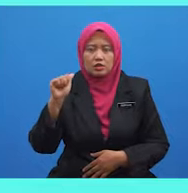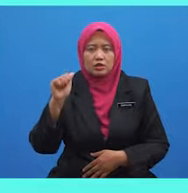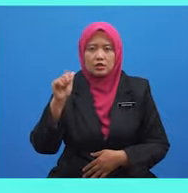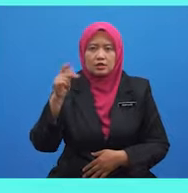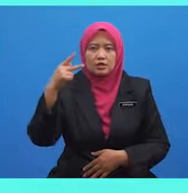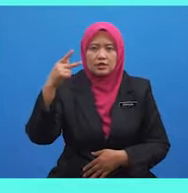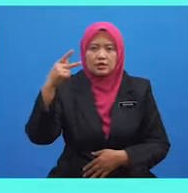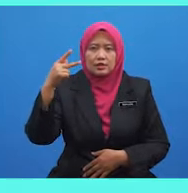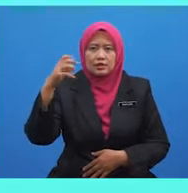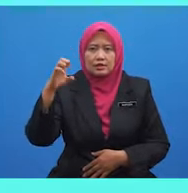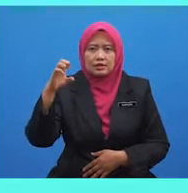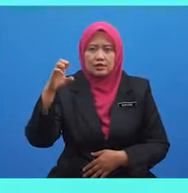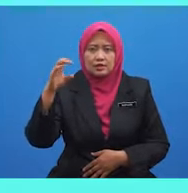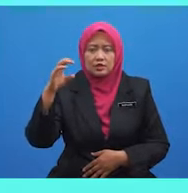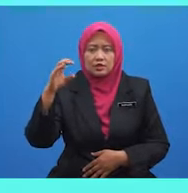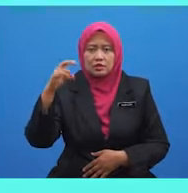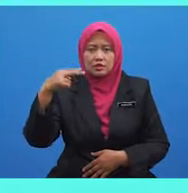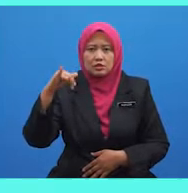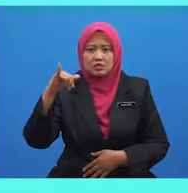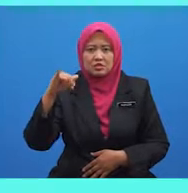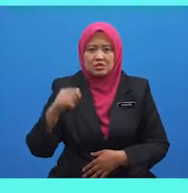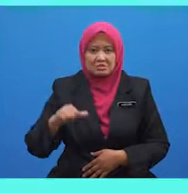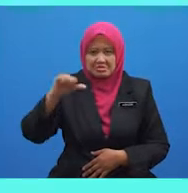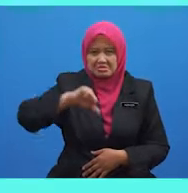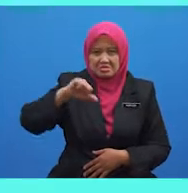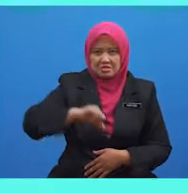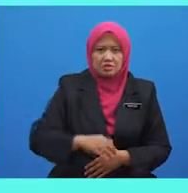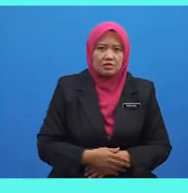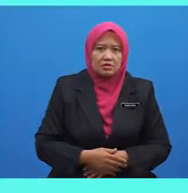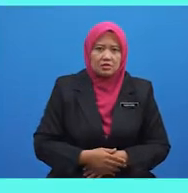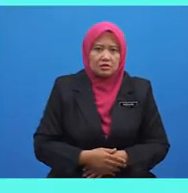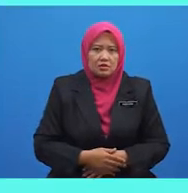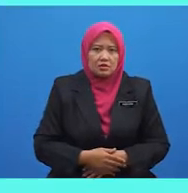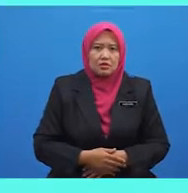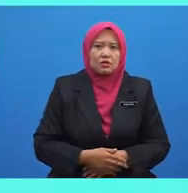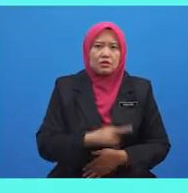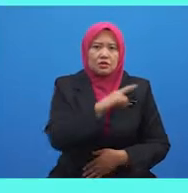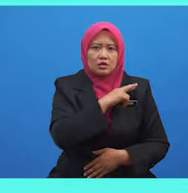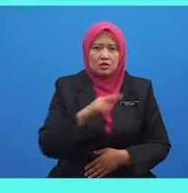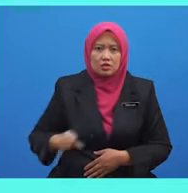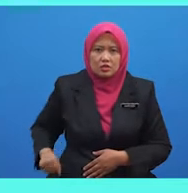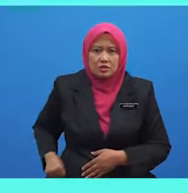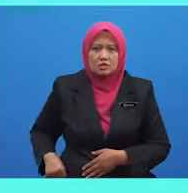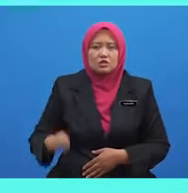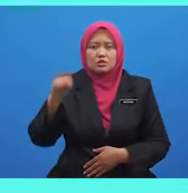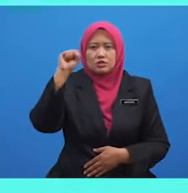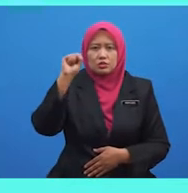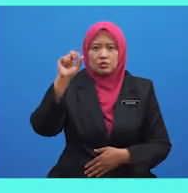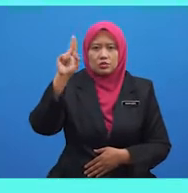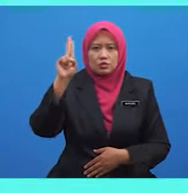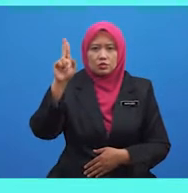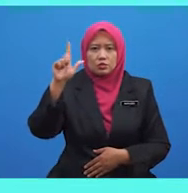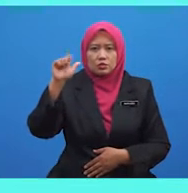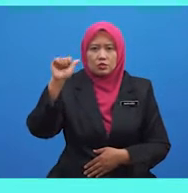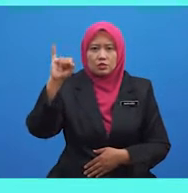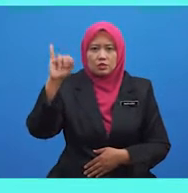Sulaiman ditabarkan sebagai Sultan Johor dengan gelaran Sultan Sulaiman Badrul Alam Shah. Manakala,